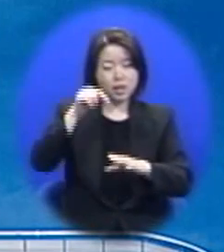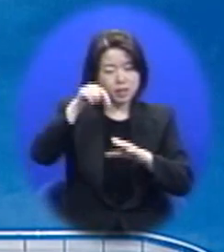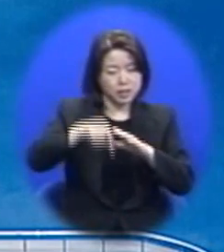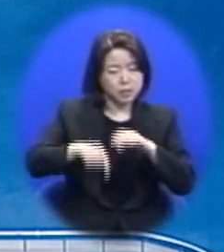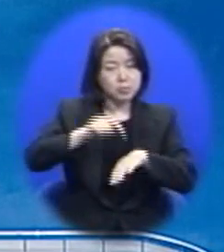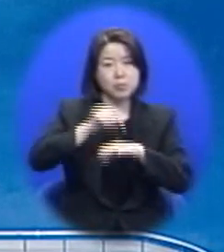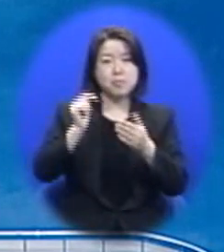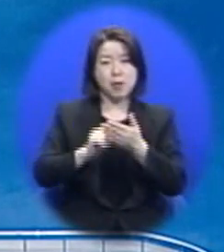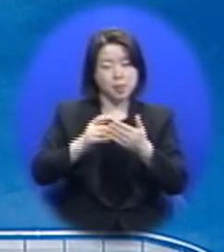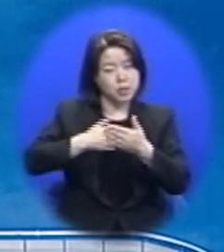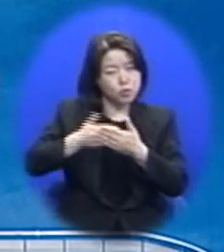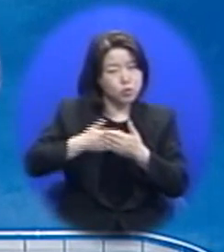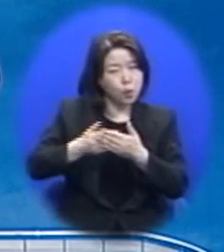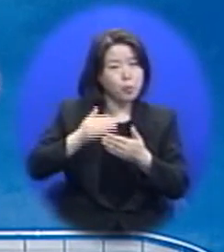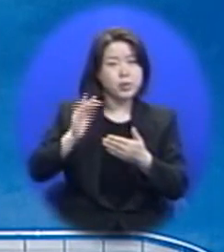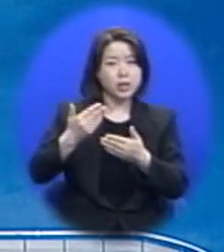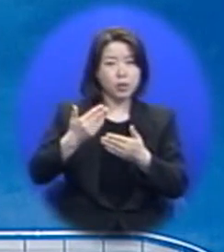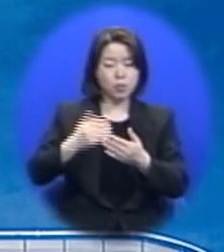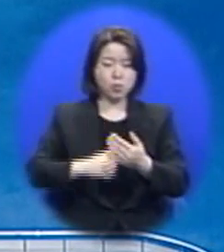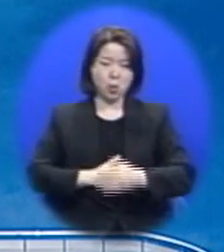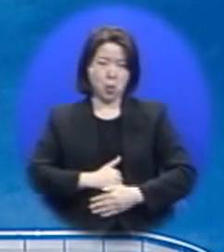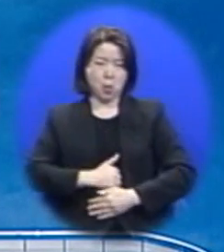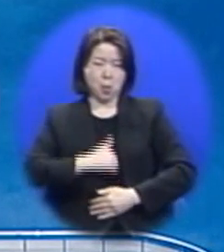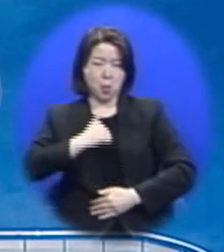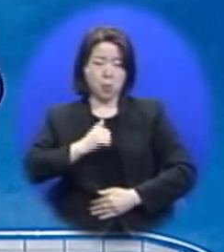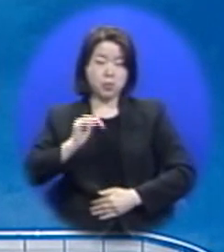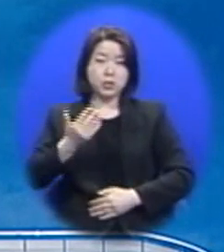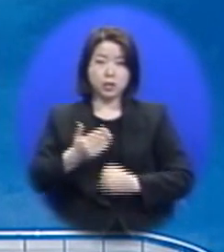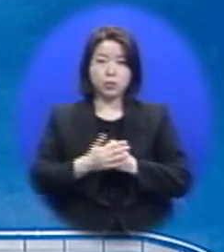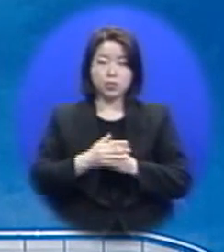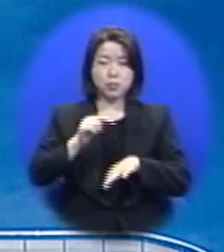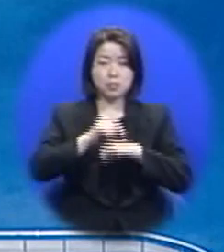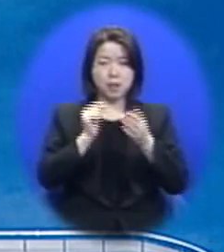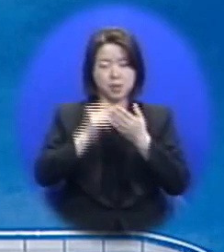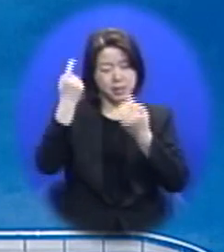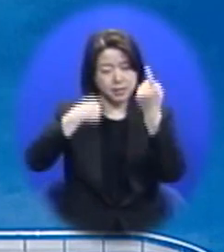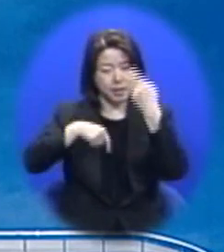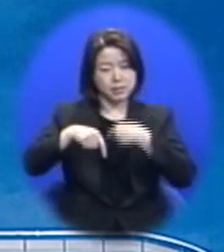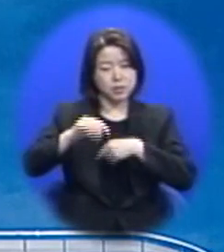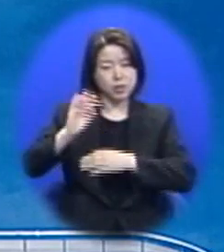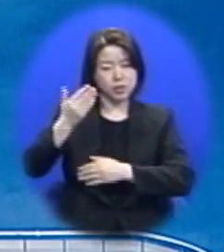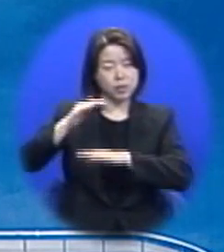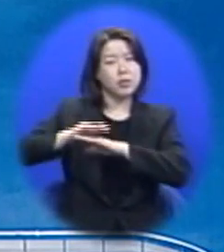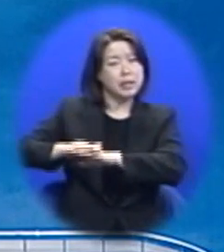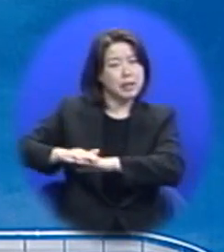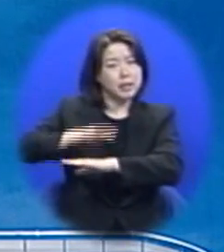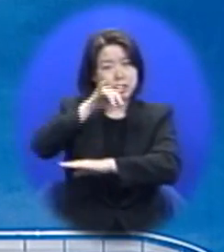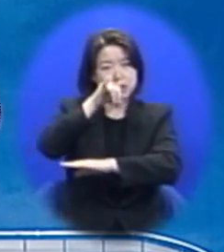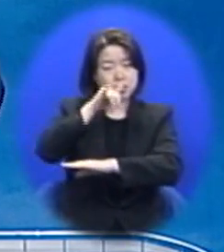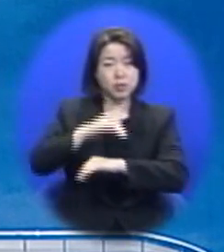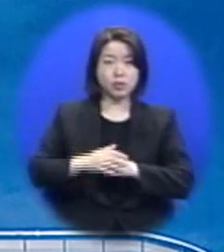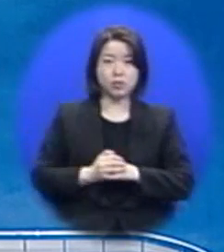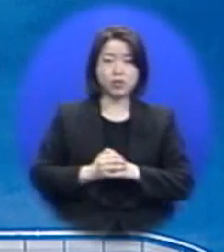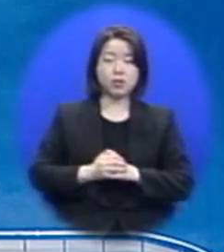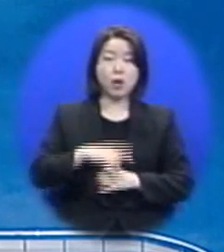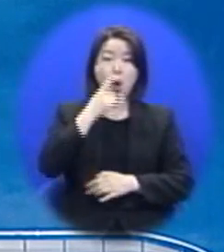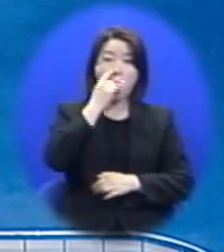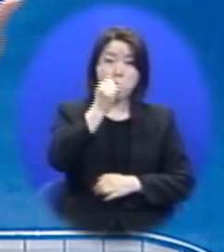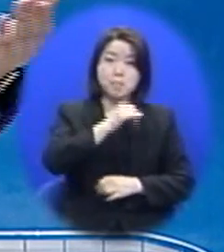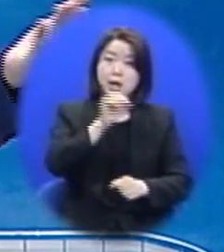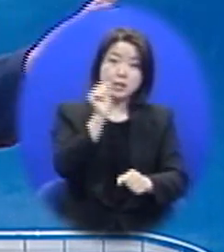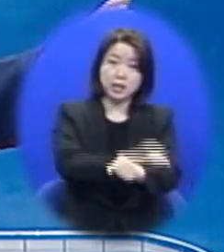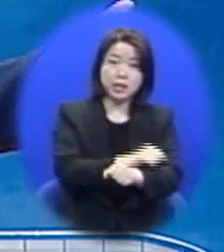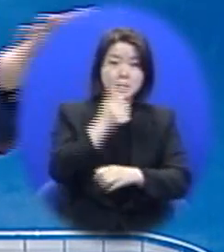마음의 두려움이 되고 그 분노가 되고 마음의 상처가 되어 남습니다. 엄마가 잘했냐